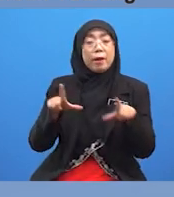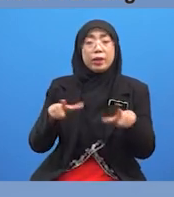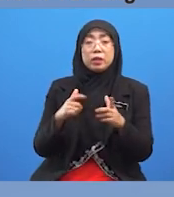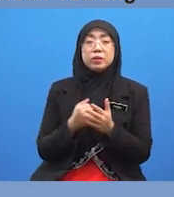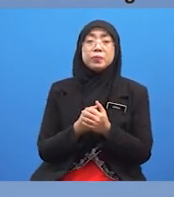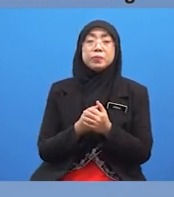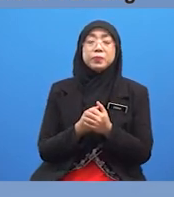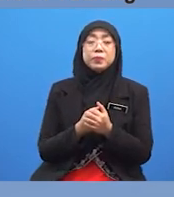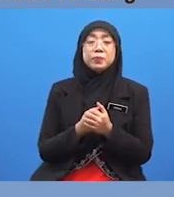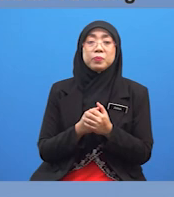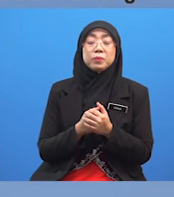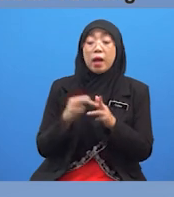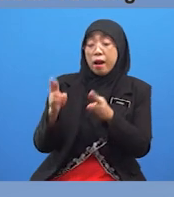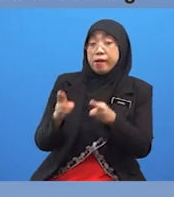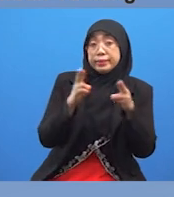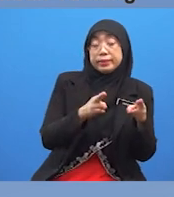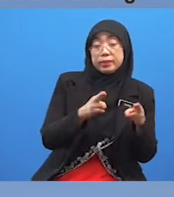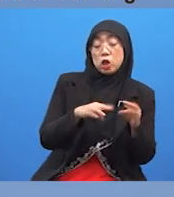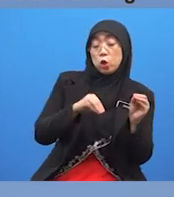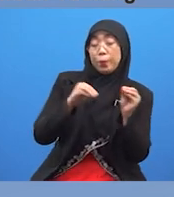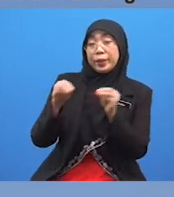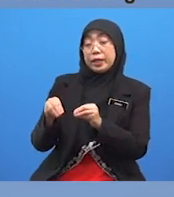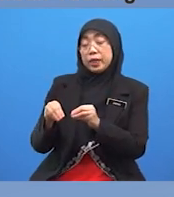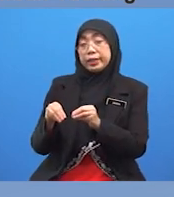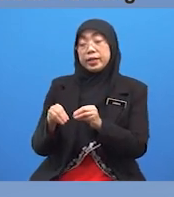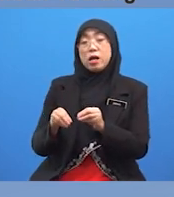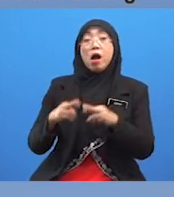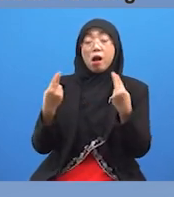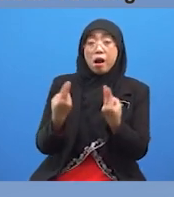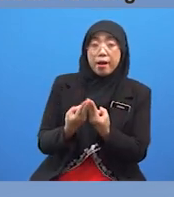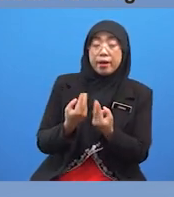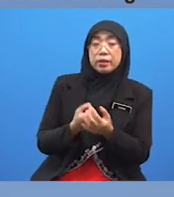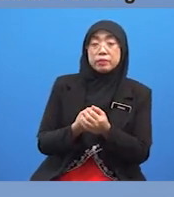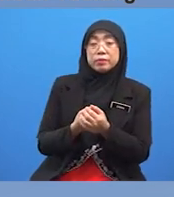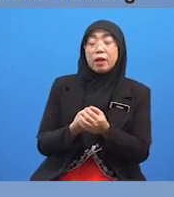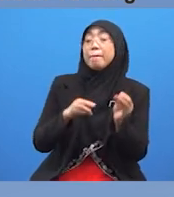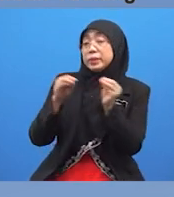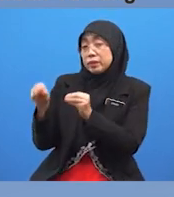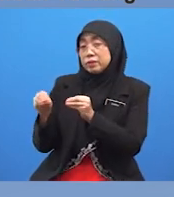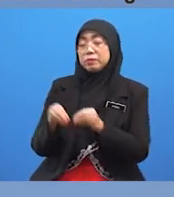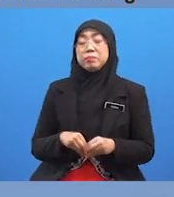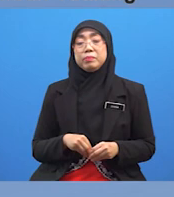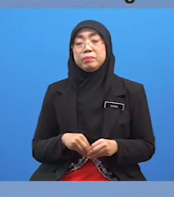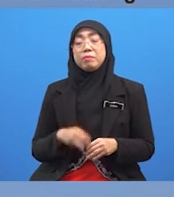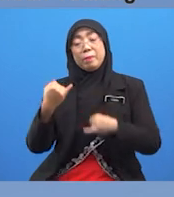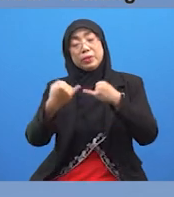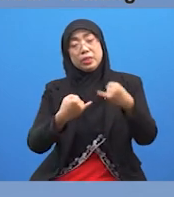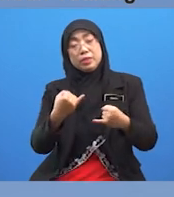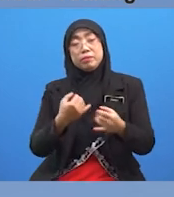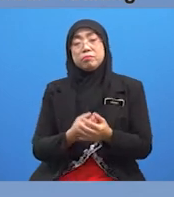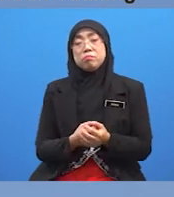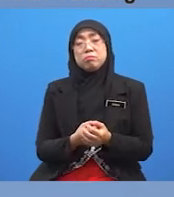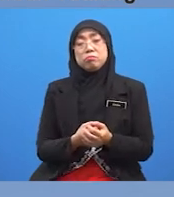kerana rancangan untuk memindahkan penduduk ke Felda dilihat akan berjaya. Watak